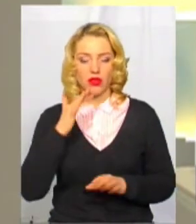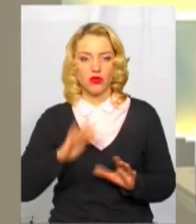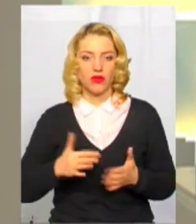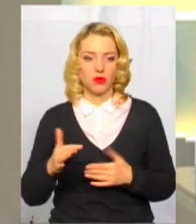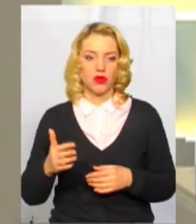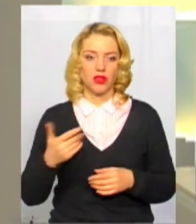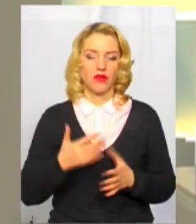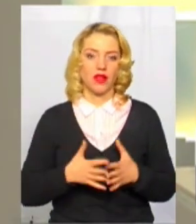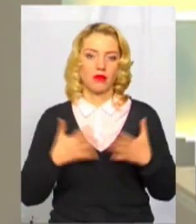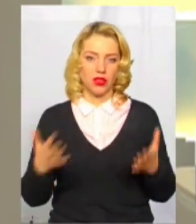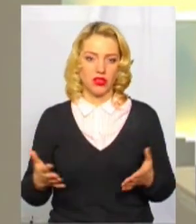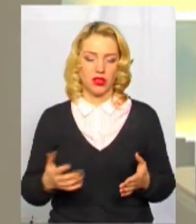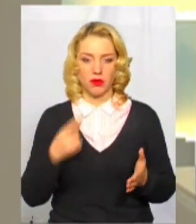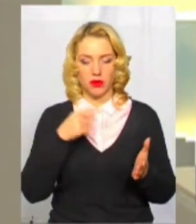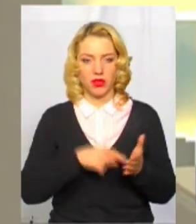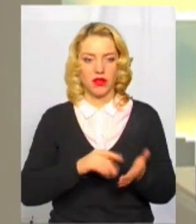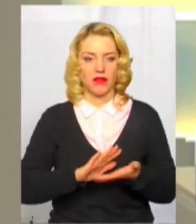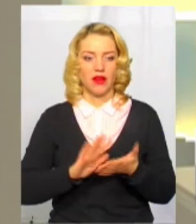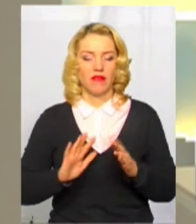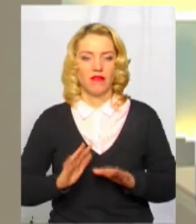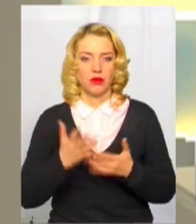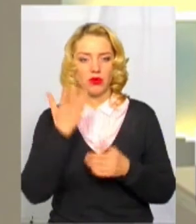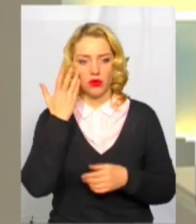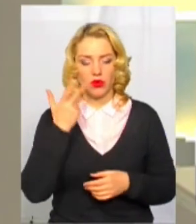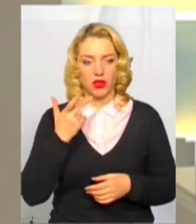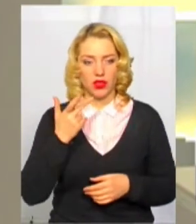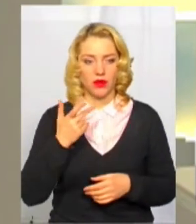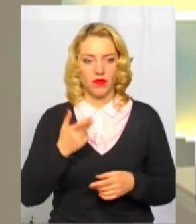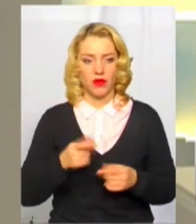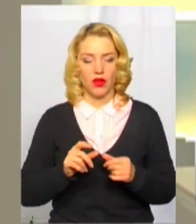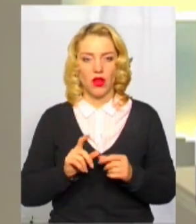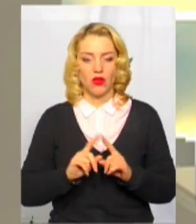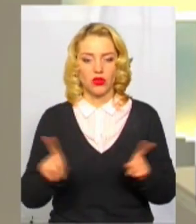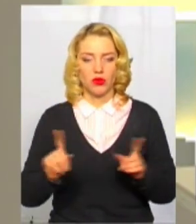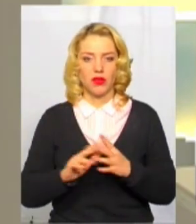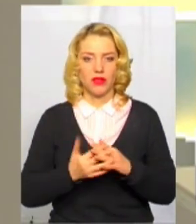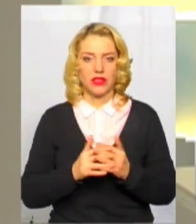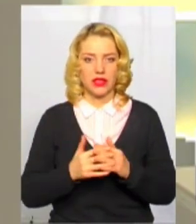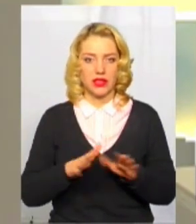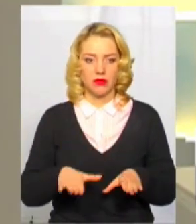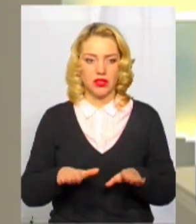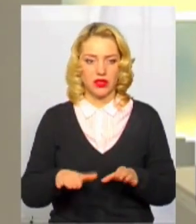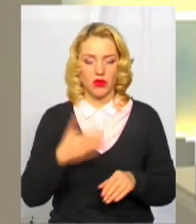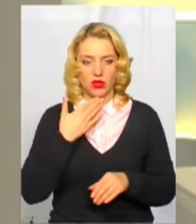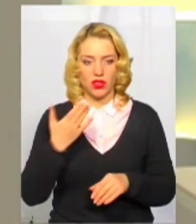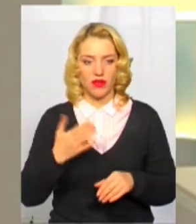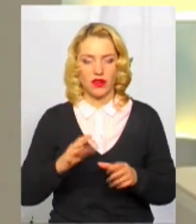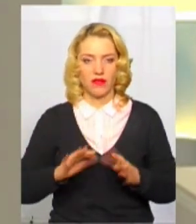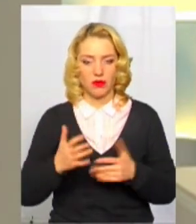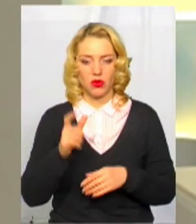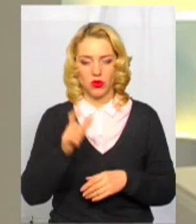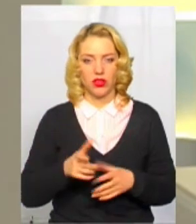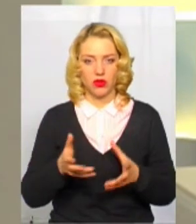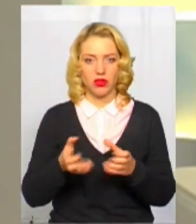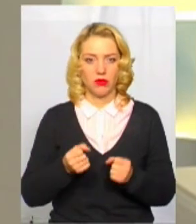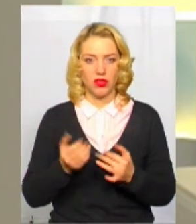випадків, найбільше розпространений випадок, коли, особливо в сільській місцевості, останній випадок, людина